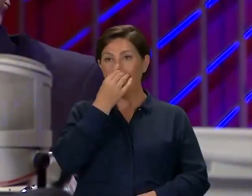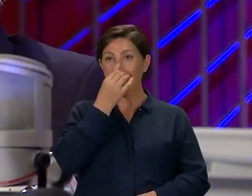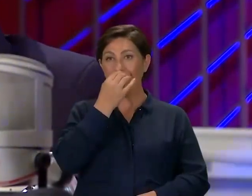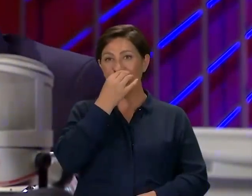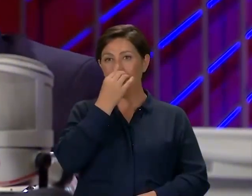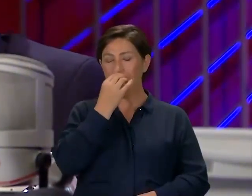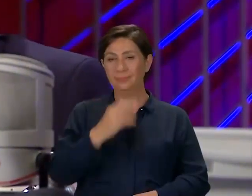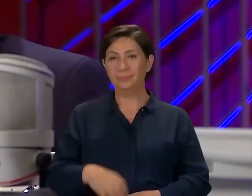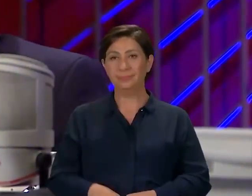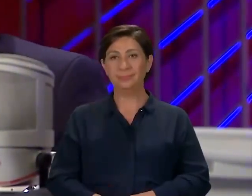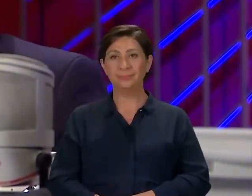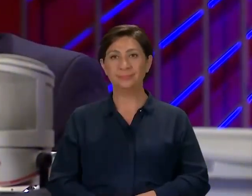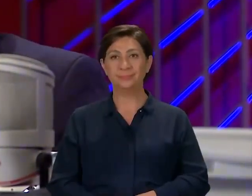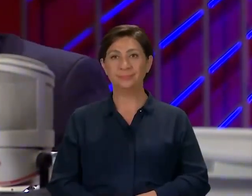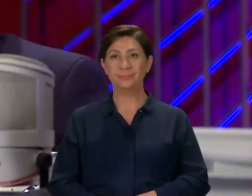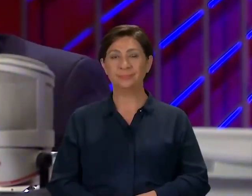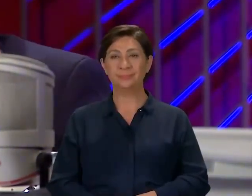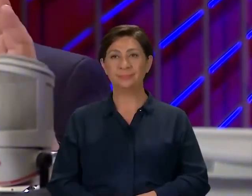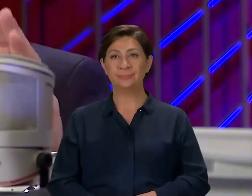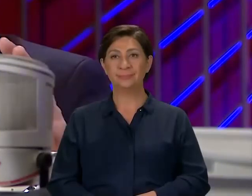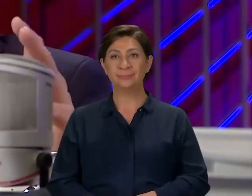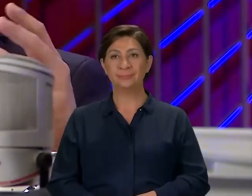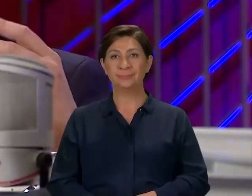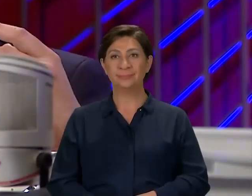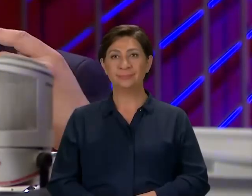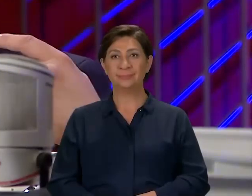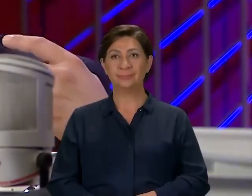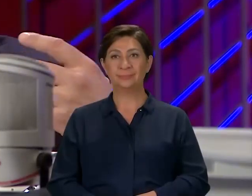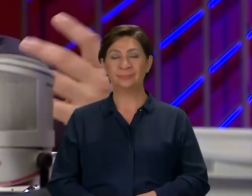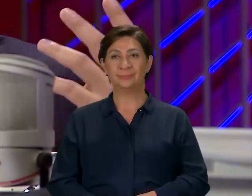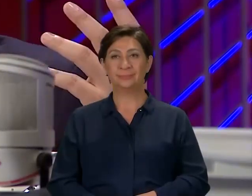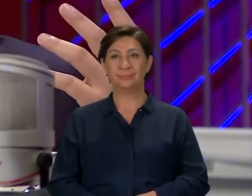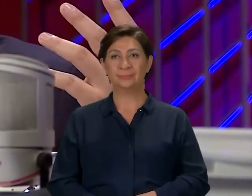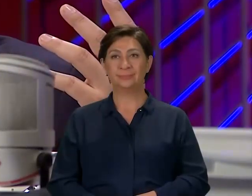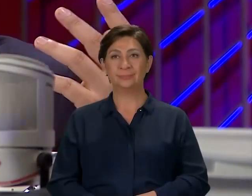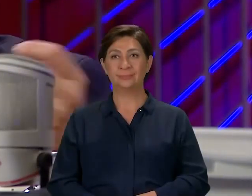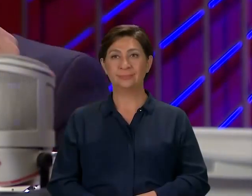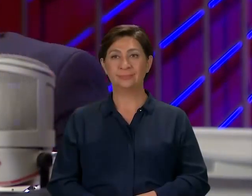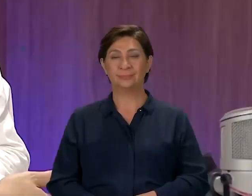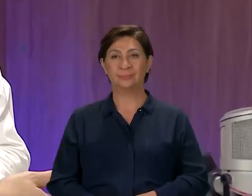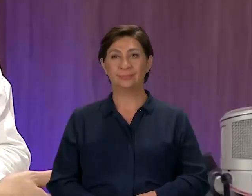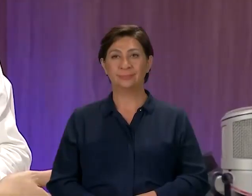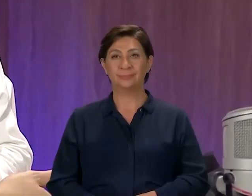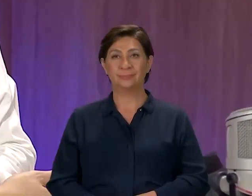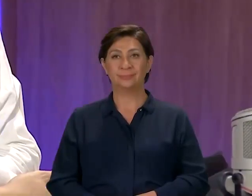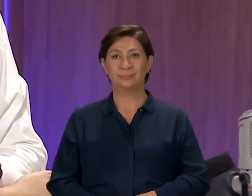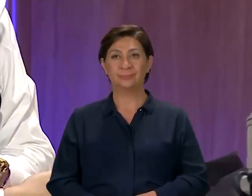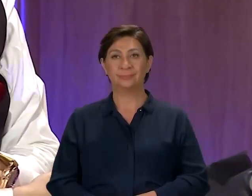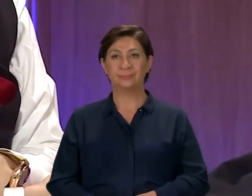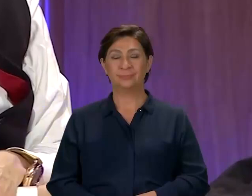Hoy voy a arrancar lo que he quedado en este corazón. Siento